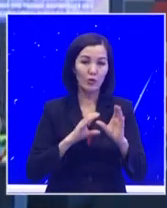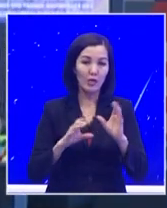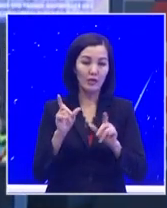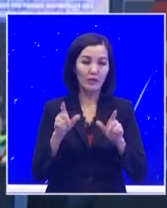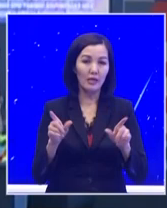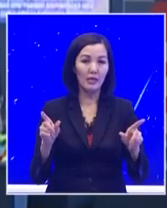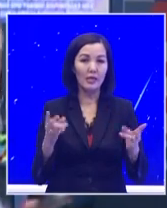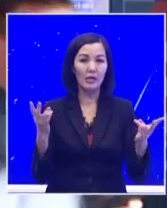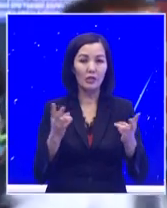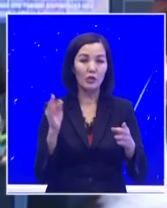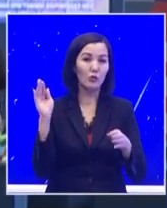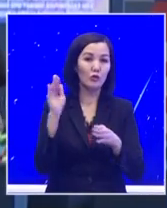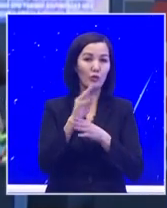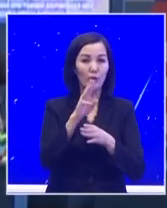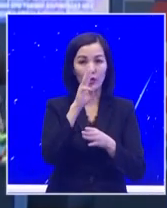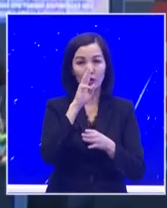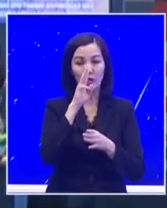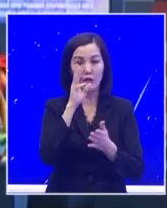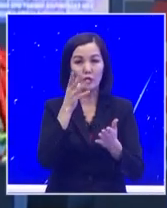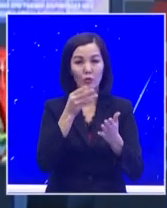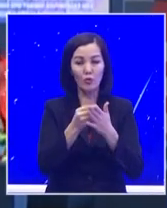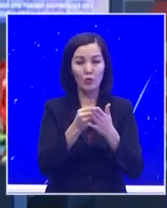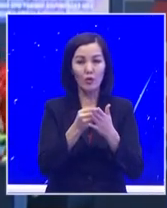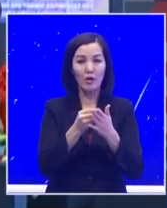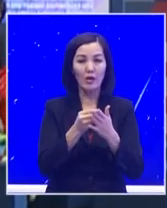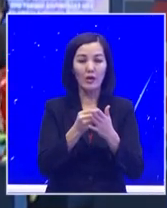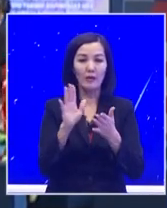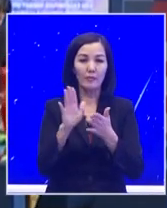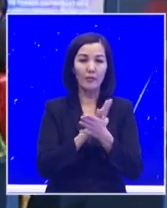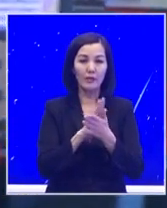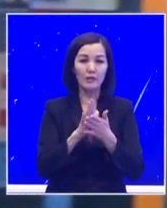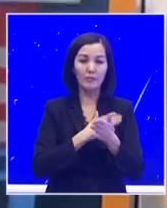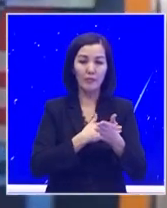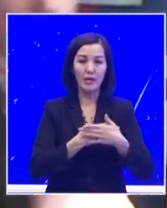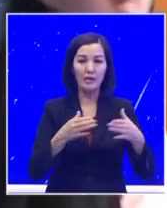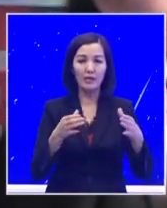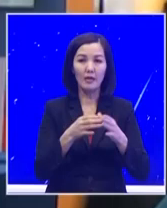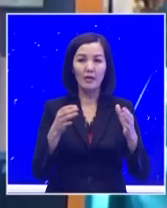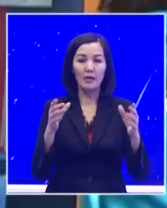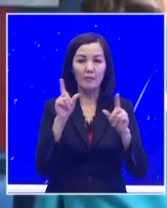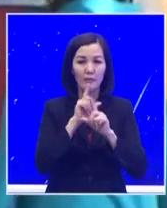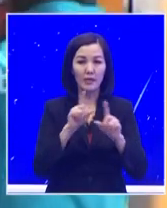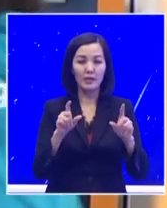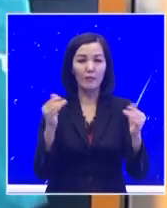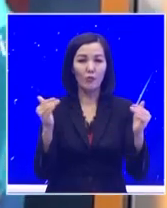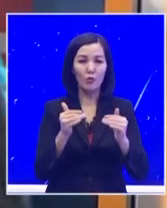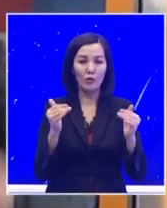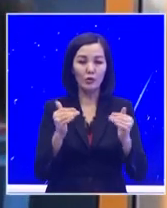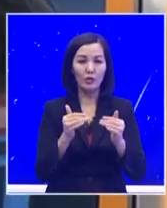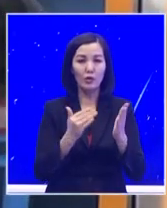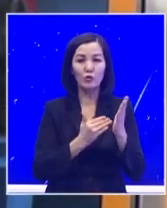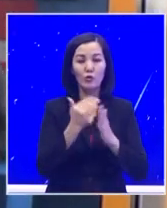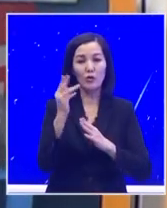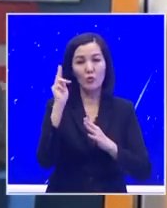тиісті үстемақы беру мәселесі, волонтерлық барлық мектептерде де, колледждерде де, вузда, жоғары